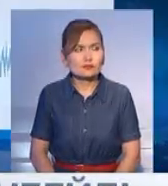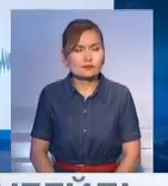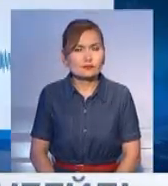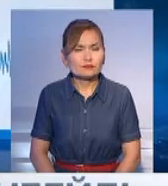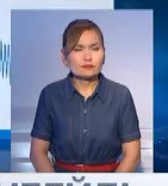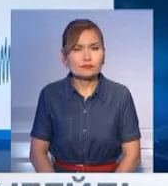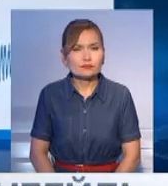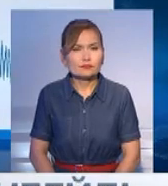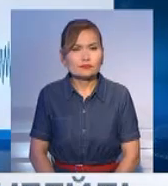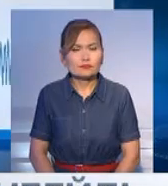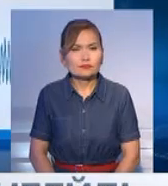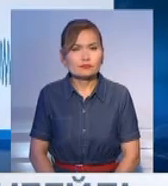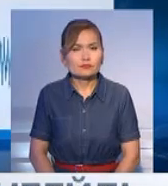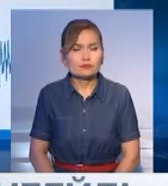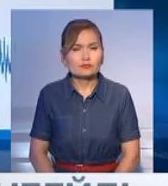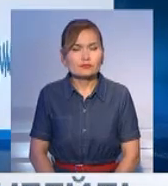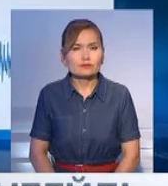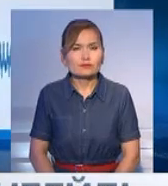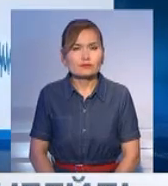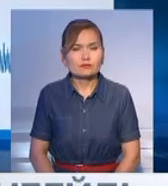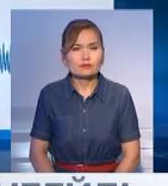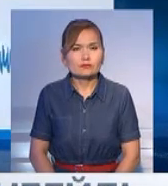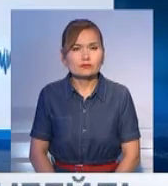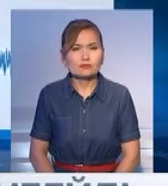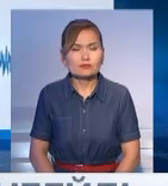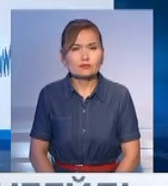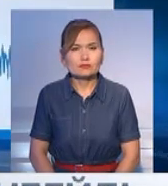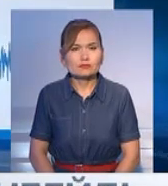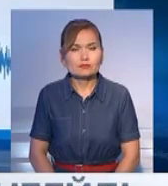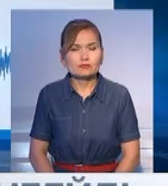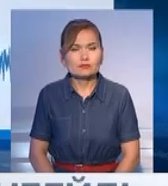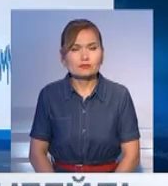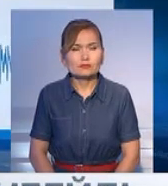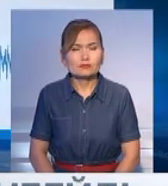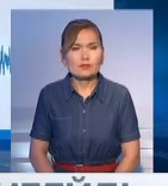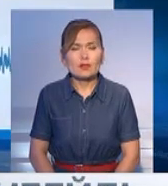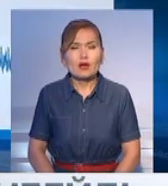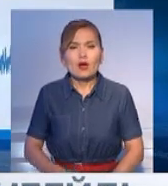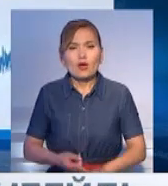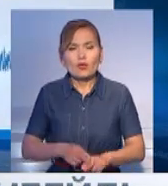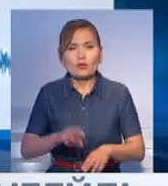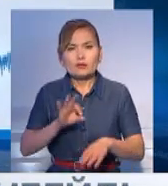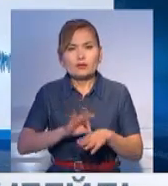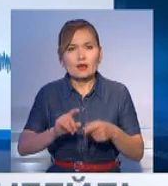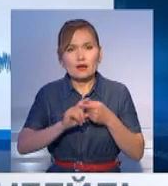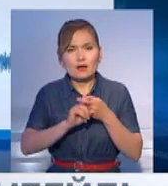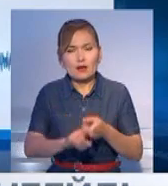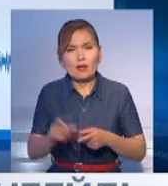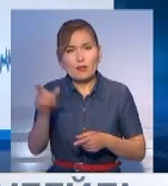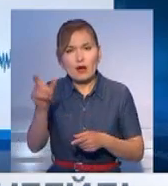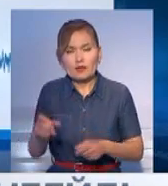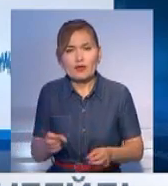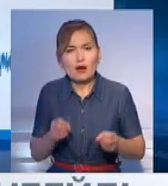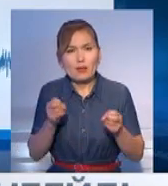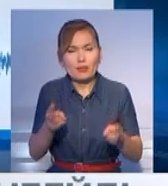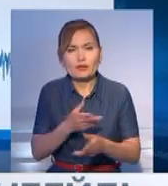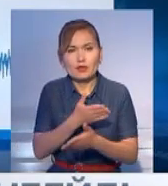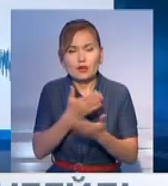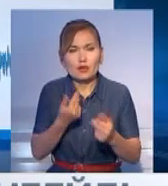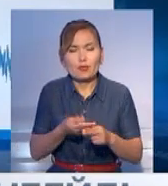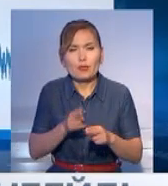По сути, сама болезнь Ньюкасла, она не является опасной для человека. Ньюкасл ауруының адамға еш зияны жоқ. Құстың